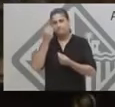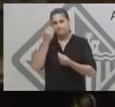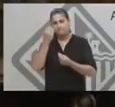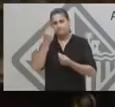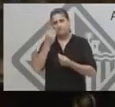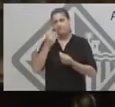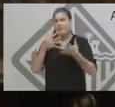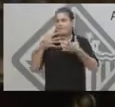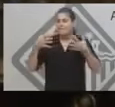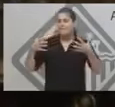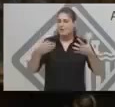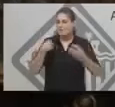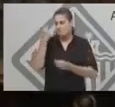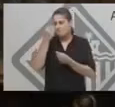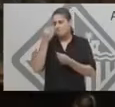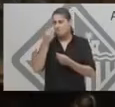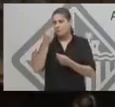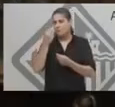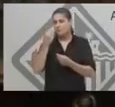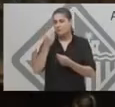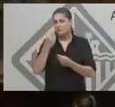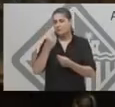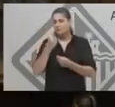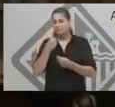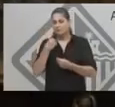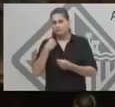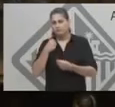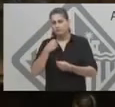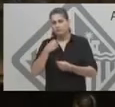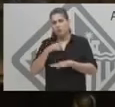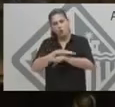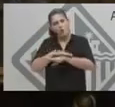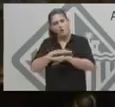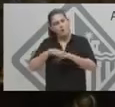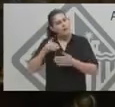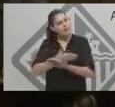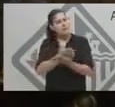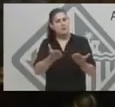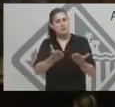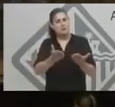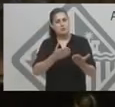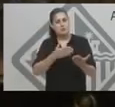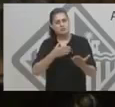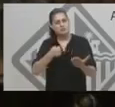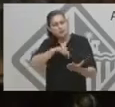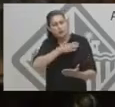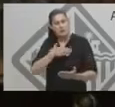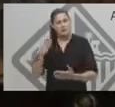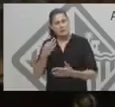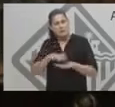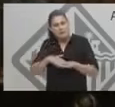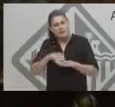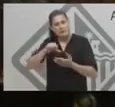decàleg de lo que considero, i jo crec que consideram el govern de la gent, que ha de ser aquesta ciutat. En primer